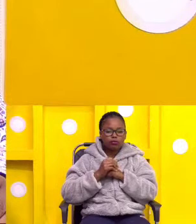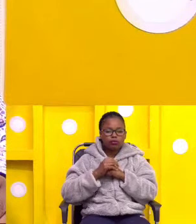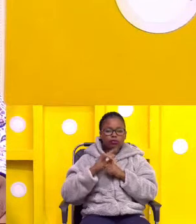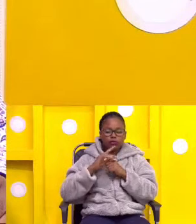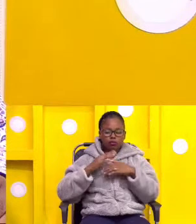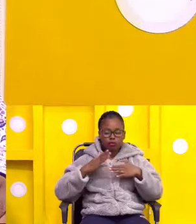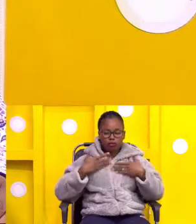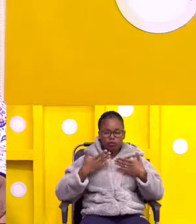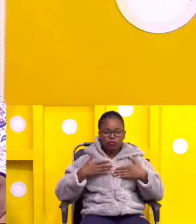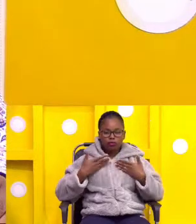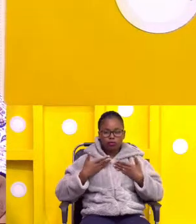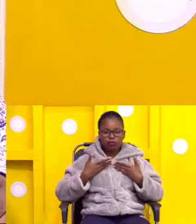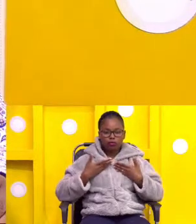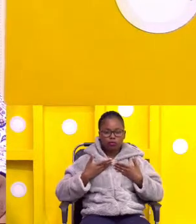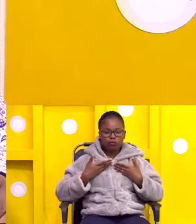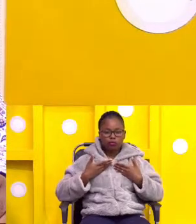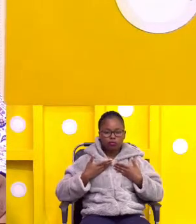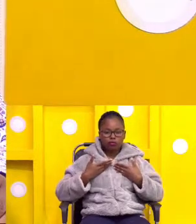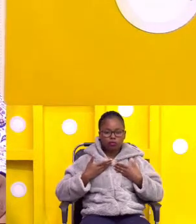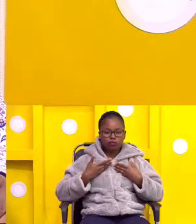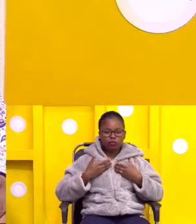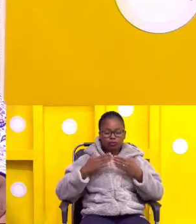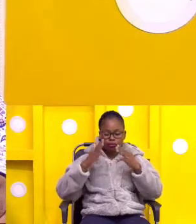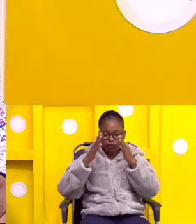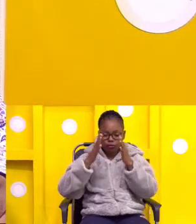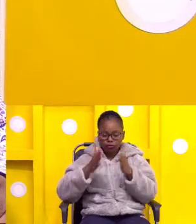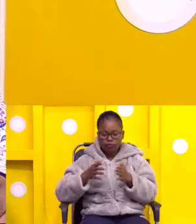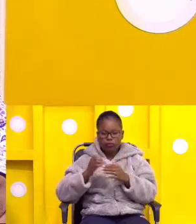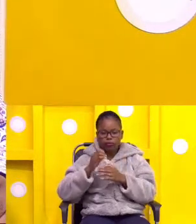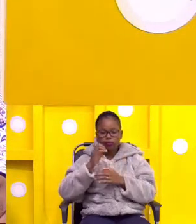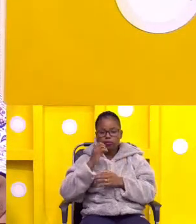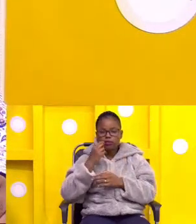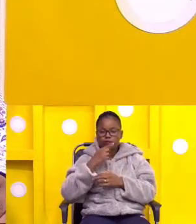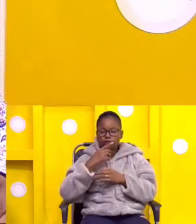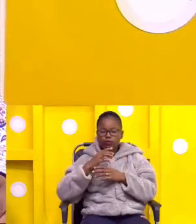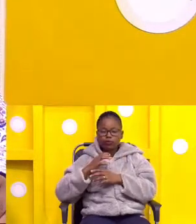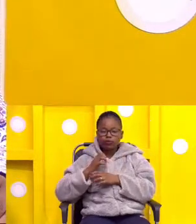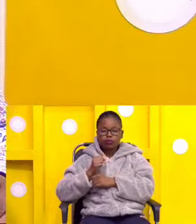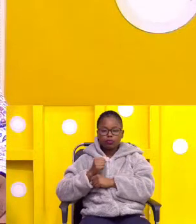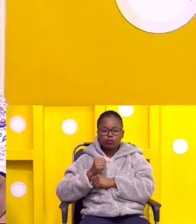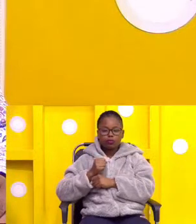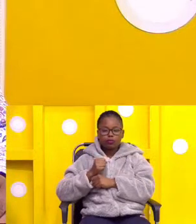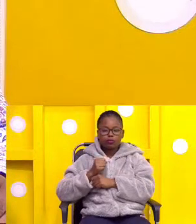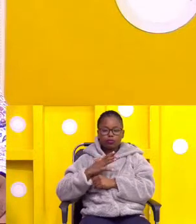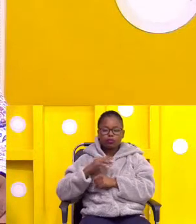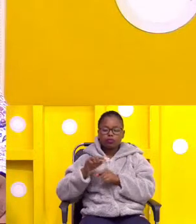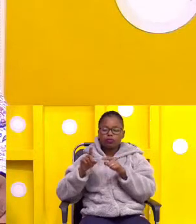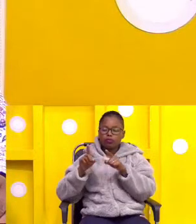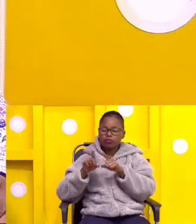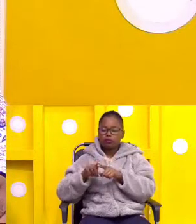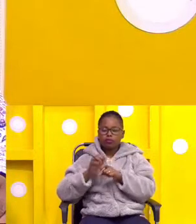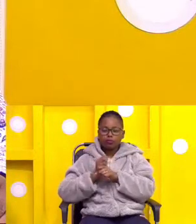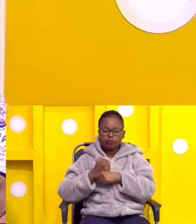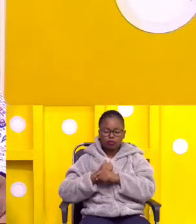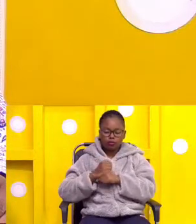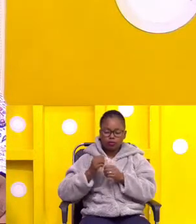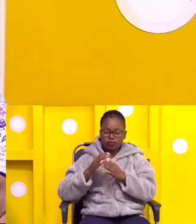Gukenari ni mudu ule wiho kaga Jehova. Nagatua Jehova mwihoko wake.